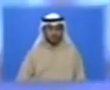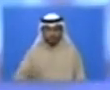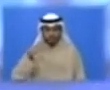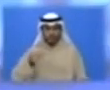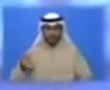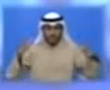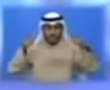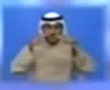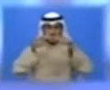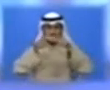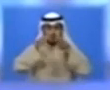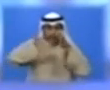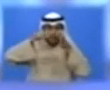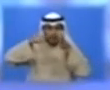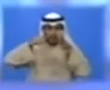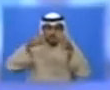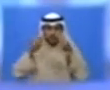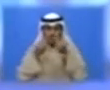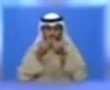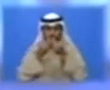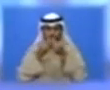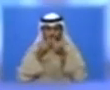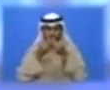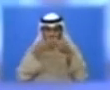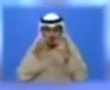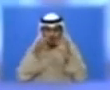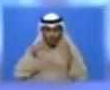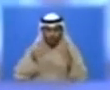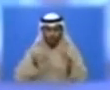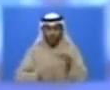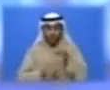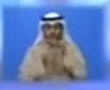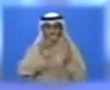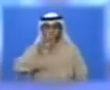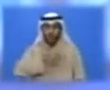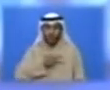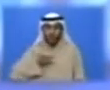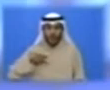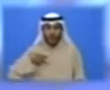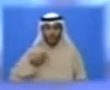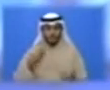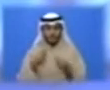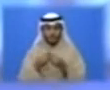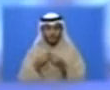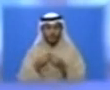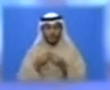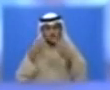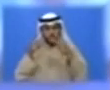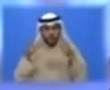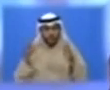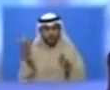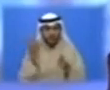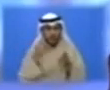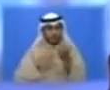عقد مجلس الأمة اليوم جلسته التكميلية برئاسة رئيس مجلس الأمة مرزوق علي الغانم، حيث وافق المجلس على